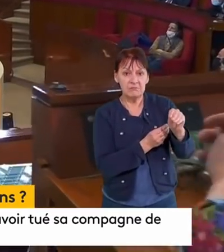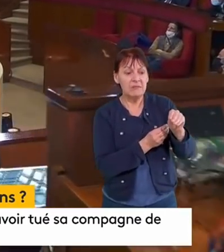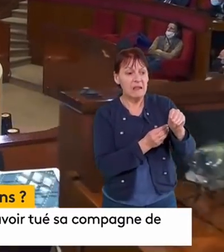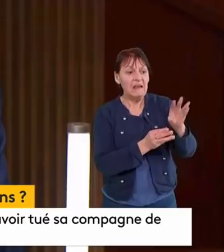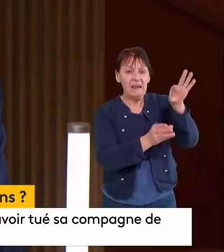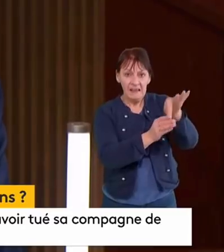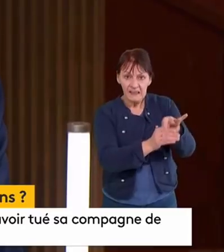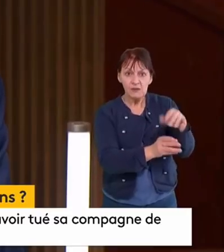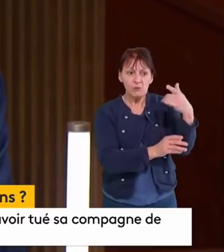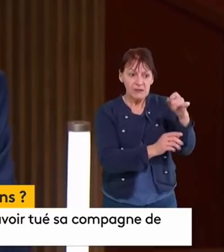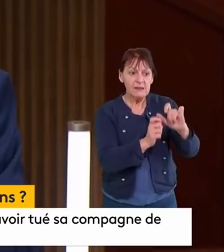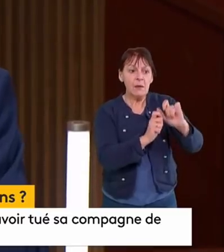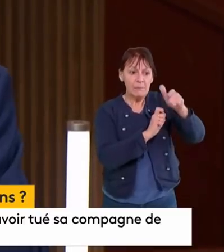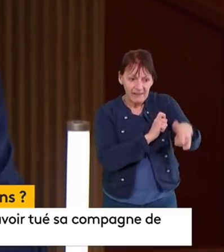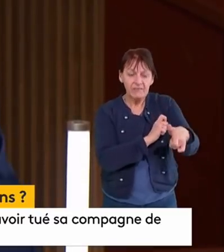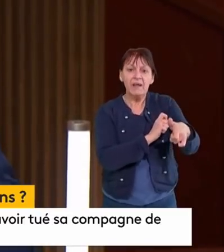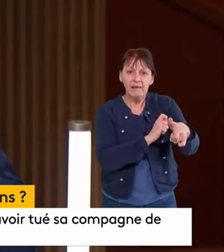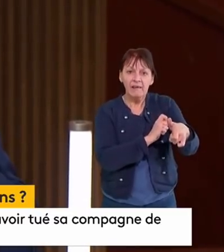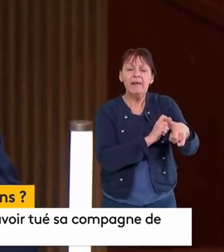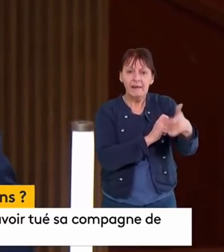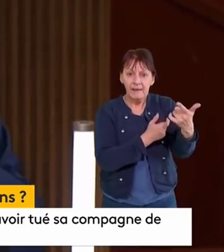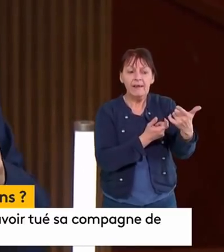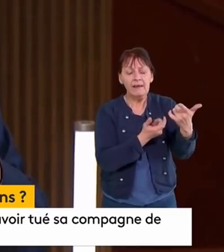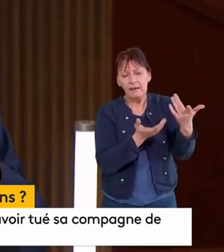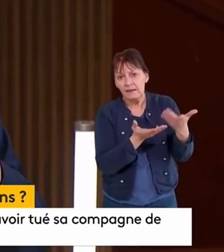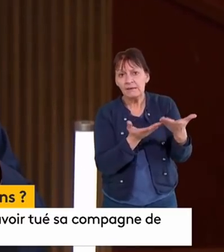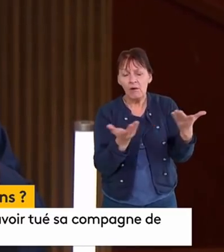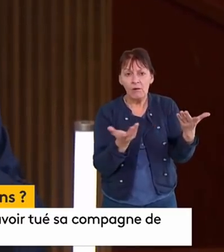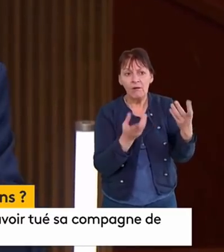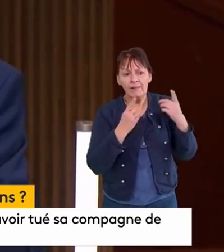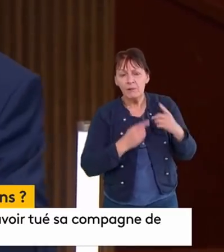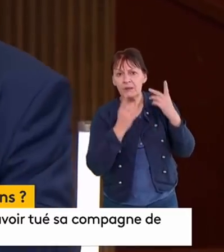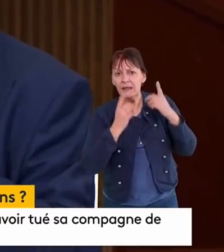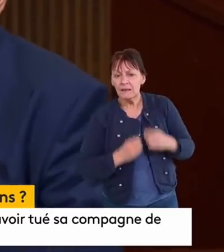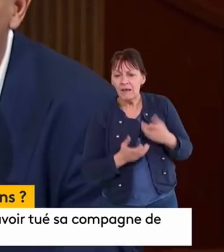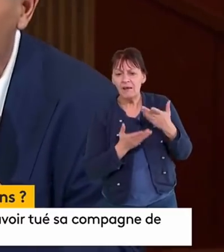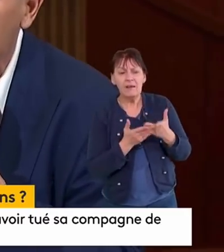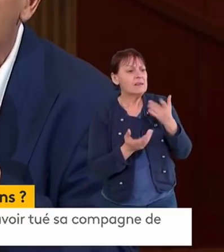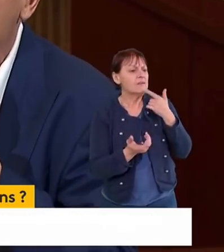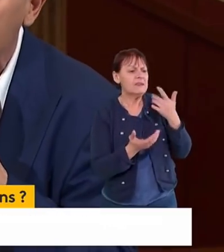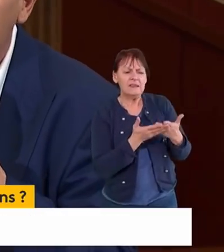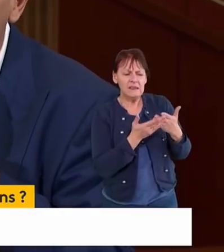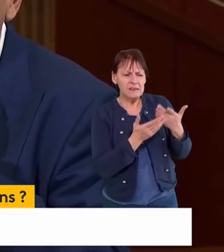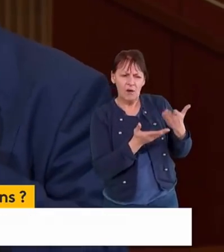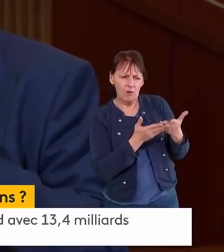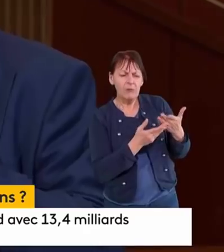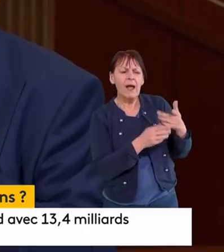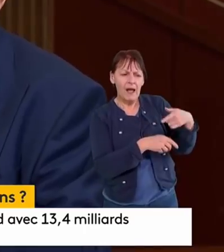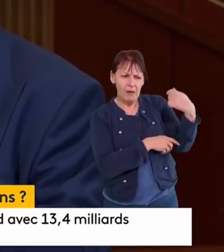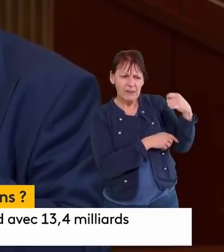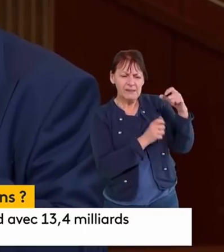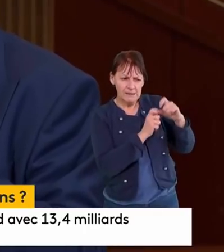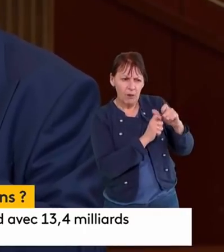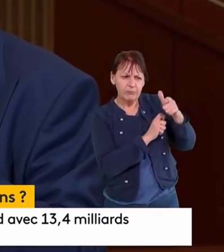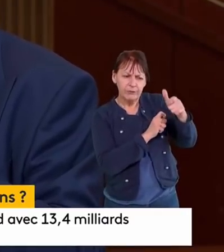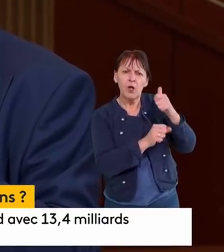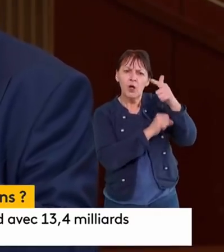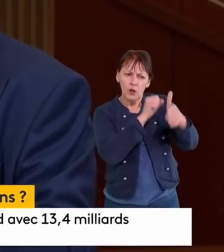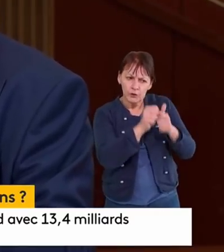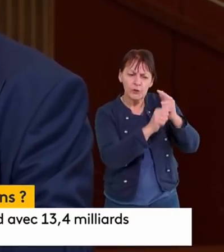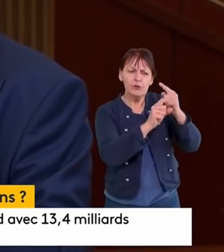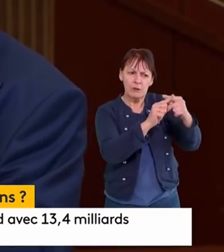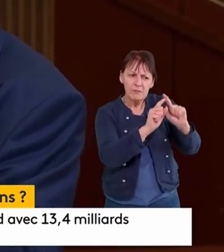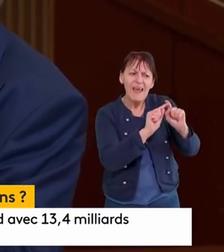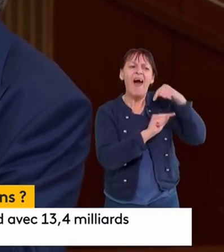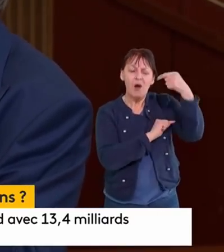l'élection législative intervienne 2 ans et demi après des élections présidentielles, et au moins, ça fait un contrôle démocratique quand